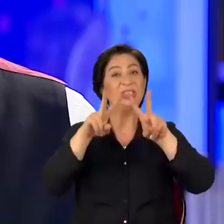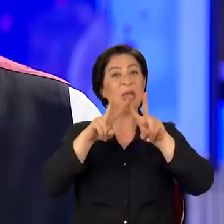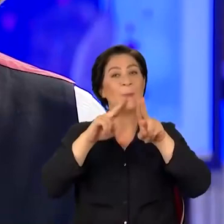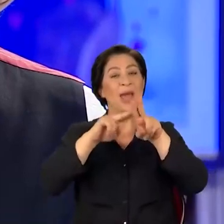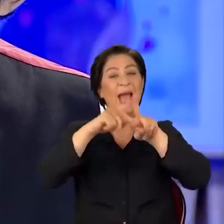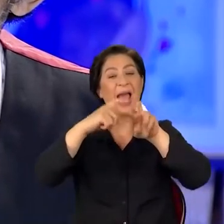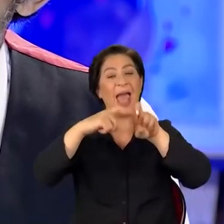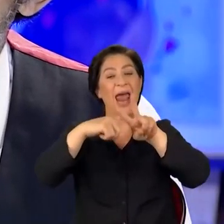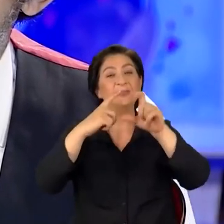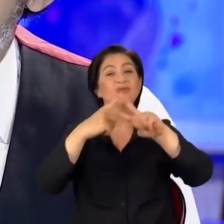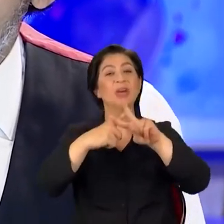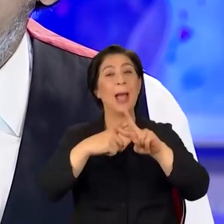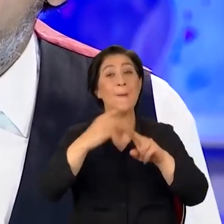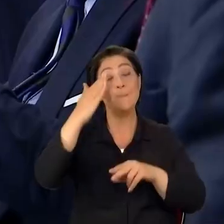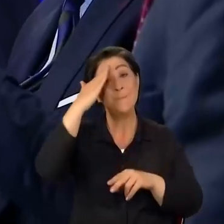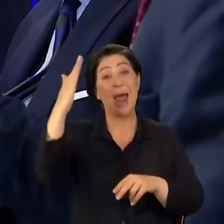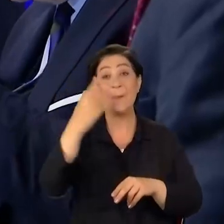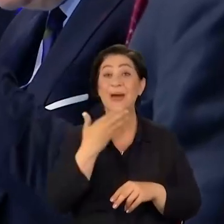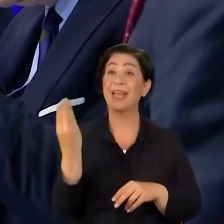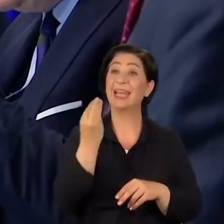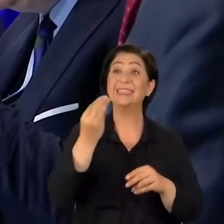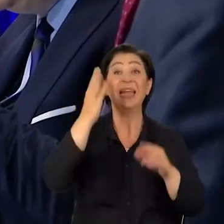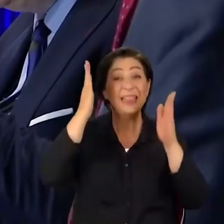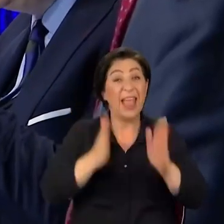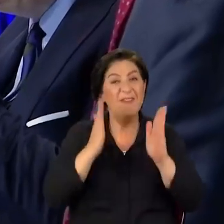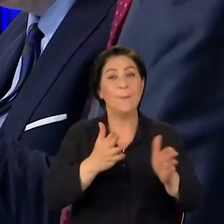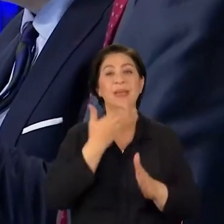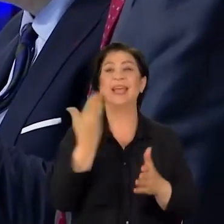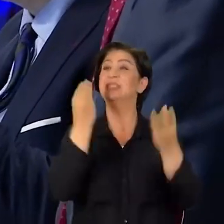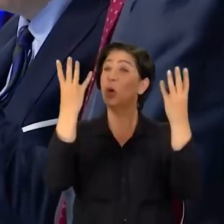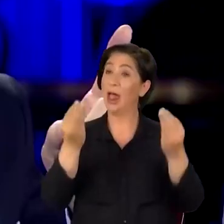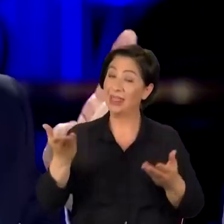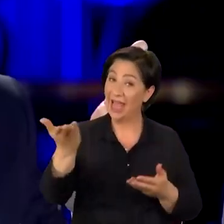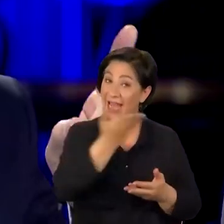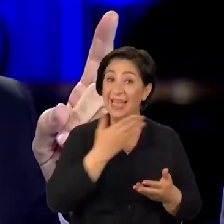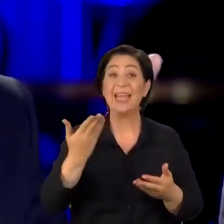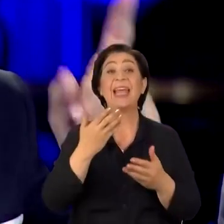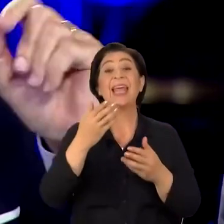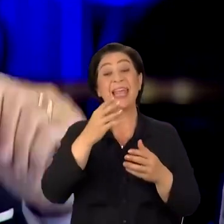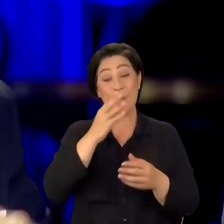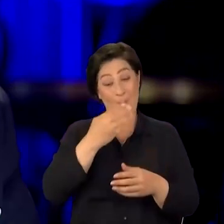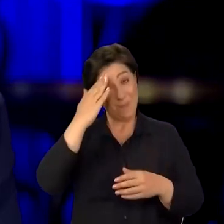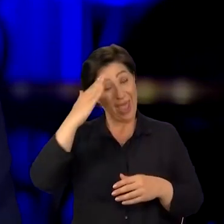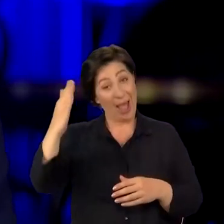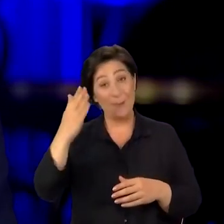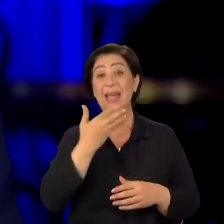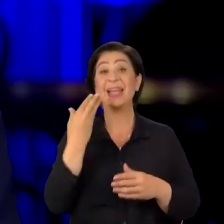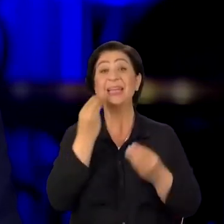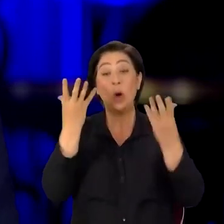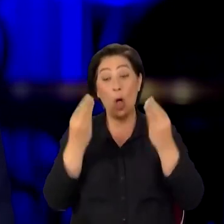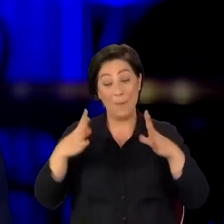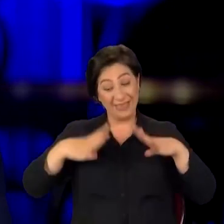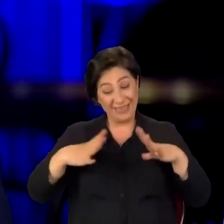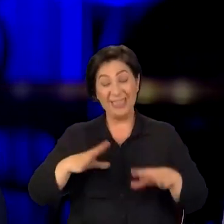sözüdür rahmetlinin. Merhaba gençler ve daima genç kalanlar. Merhaba genç kalmakta kararlı ve ısrarlı olanlar.